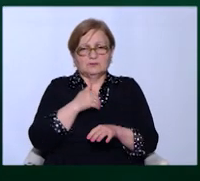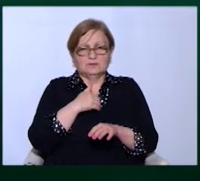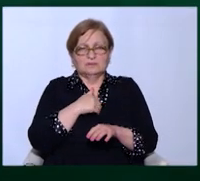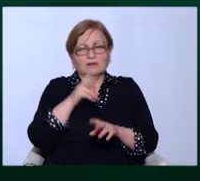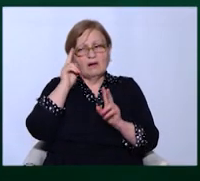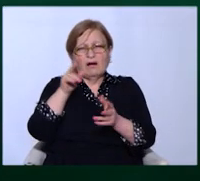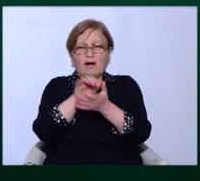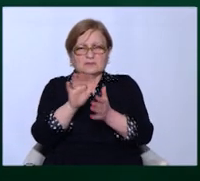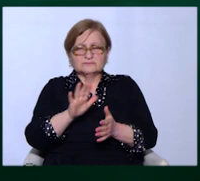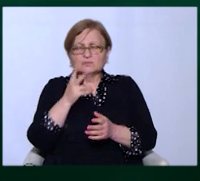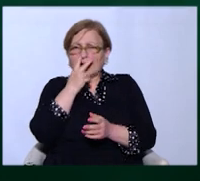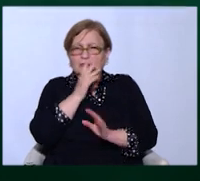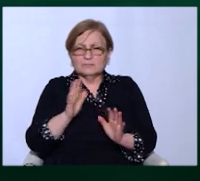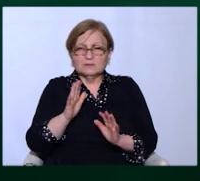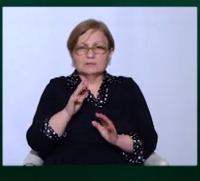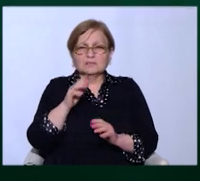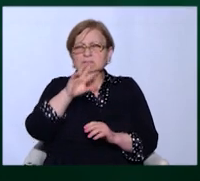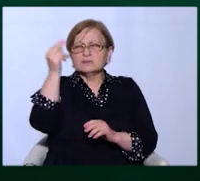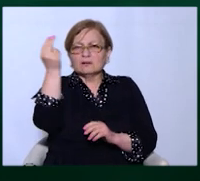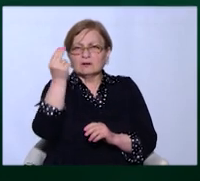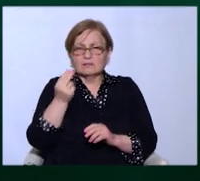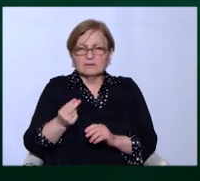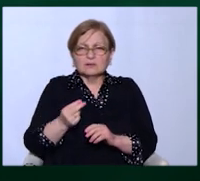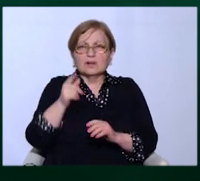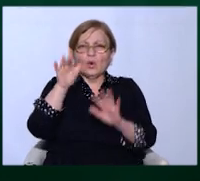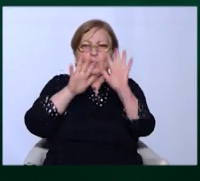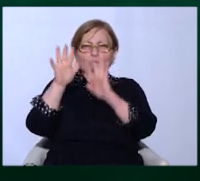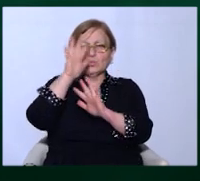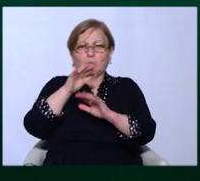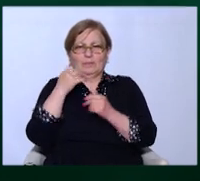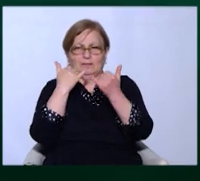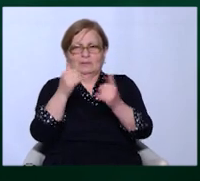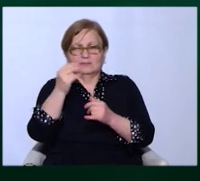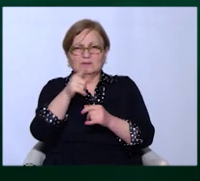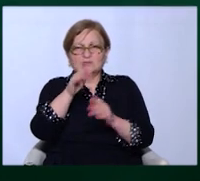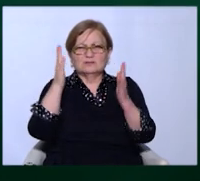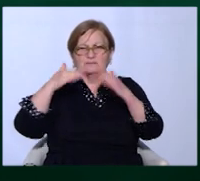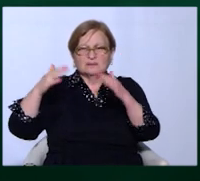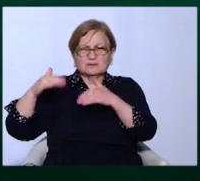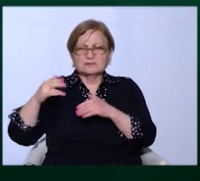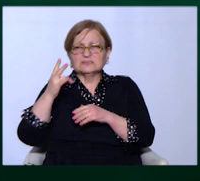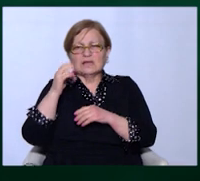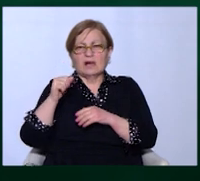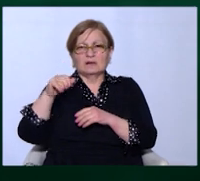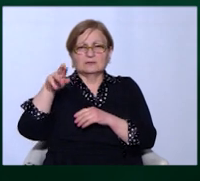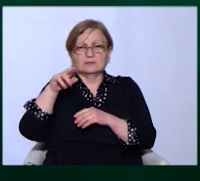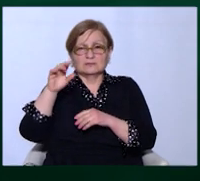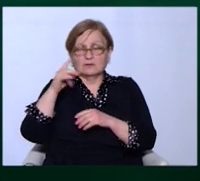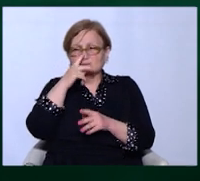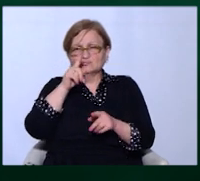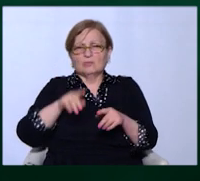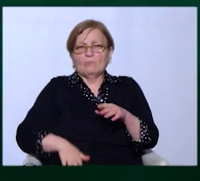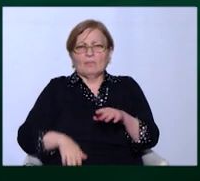არც კი გიცნობდი, არც კი მენახე, ისე ხატავდა თამარს ვრუბელი. ხარ დანგრეული შენ მოდინახე, ფეხმოტეხილი შენ